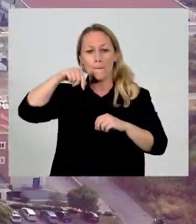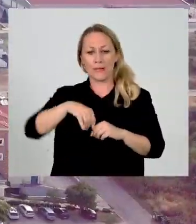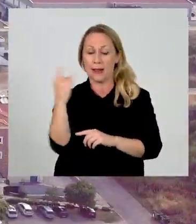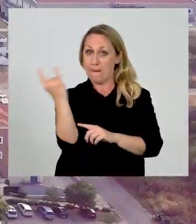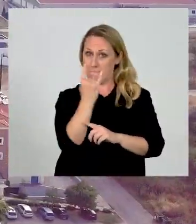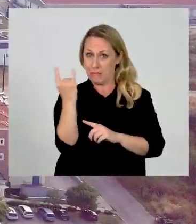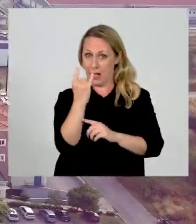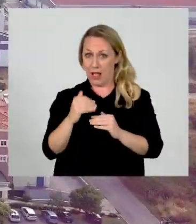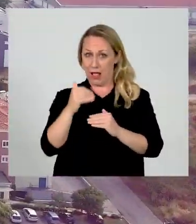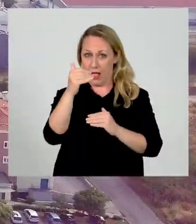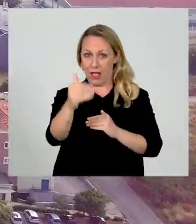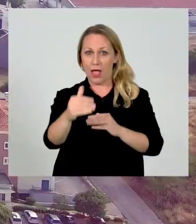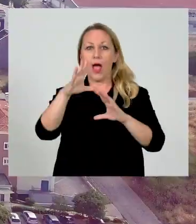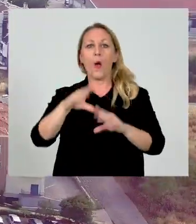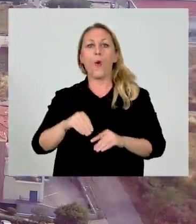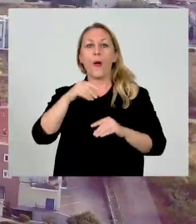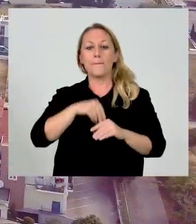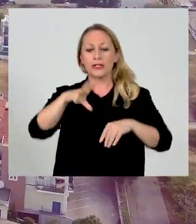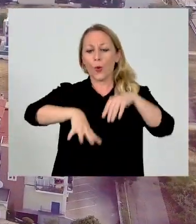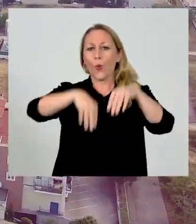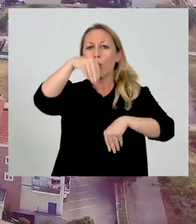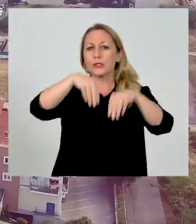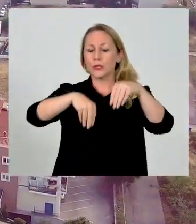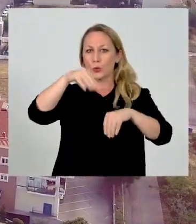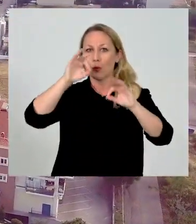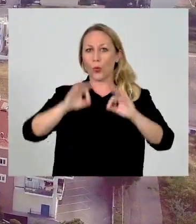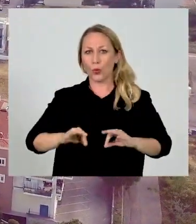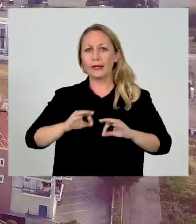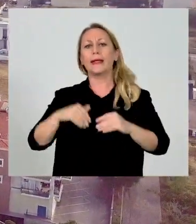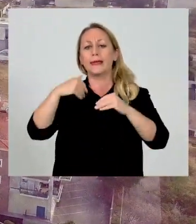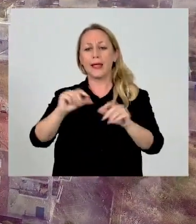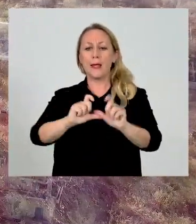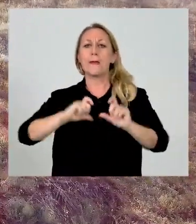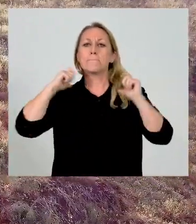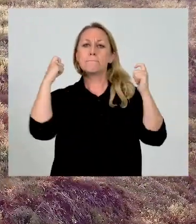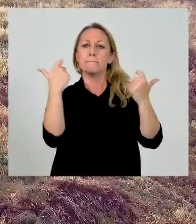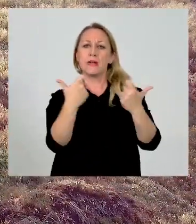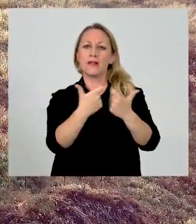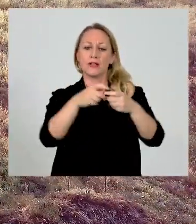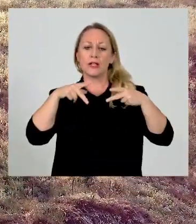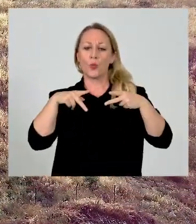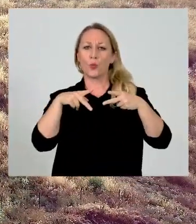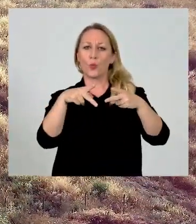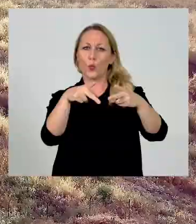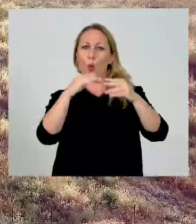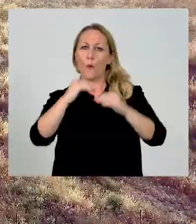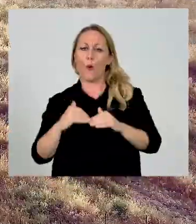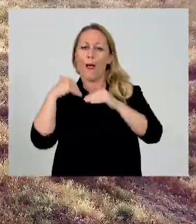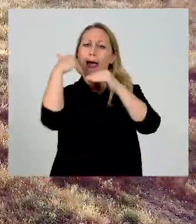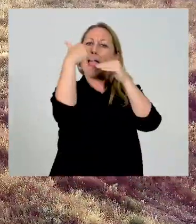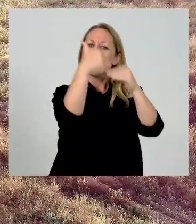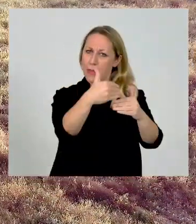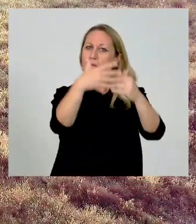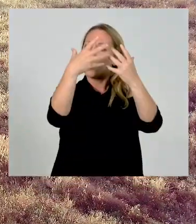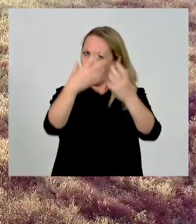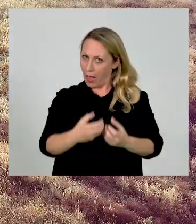της επέκτασης της Πηλαίας, την περιοχή των Κωνσταντινουπολιτών και επίσης και την περιοχή